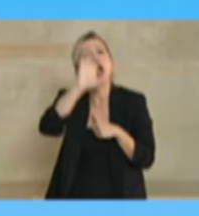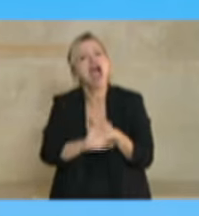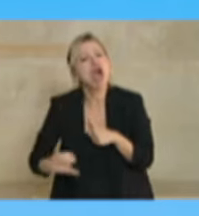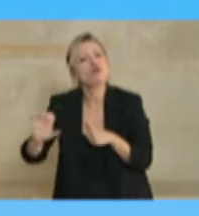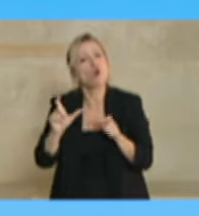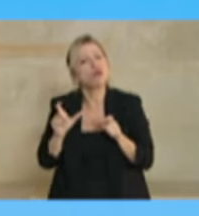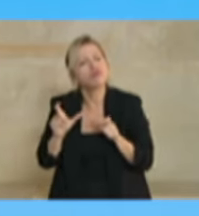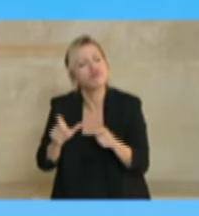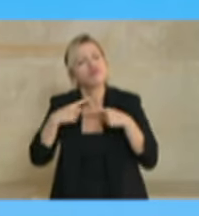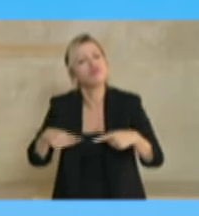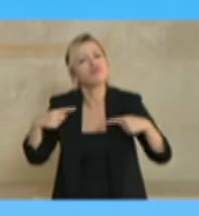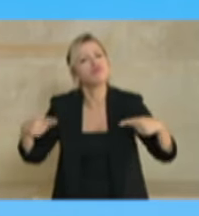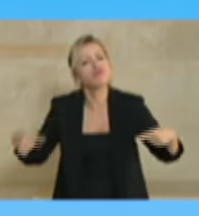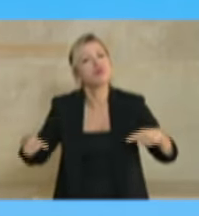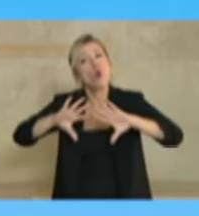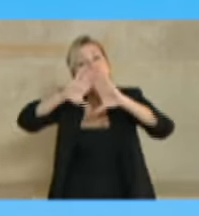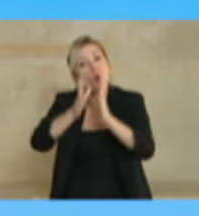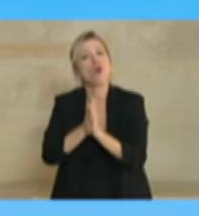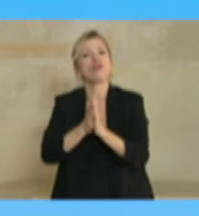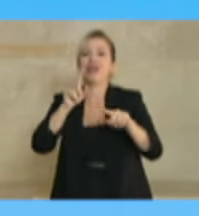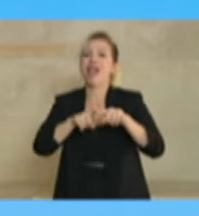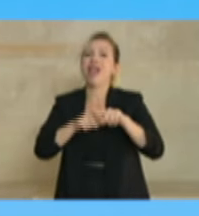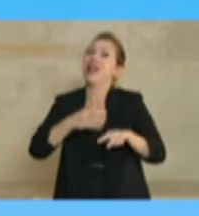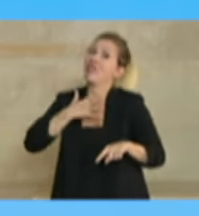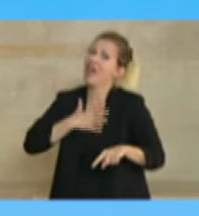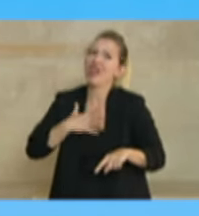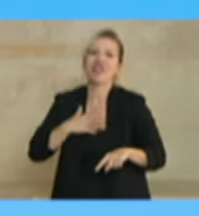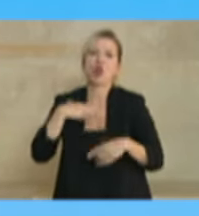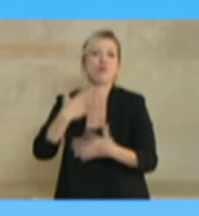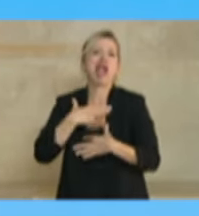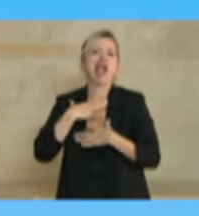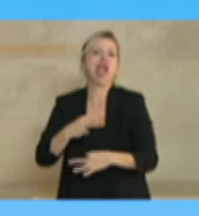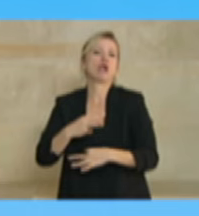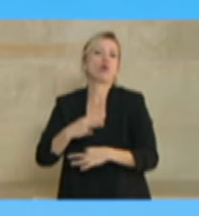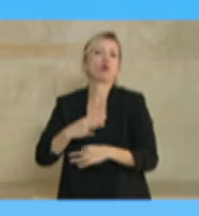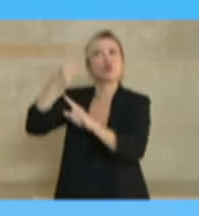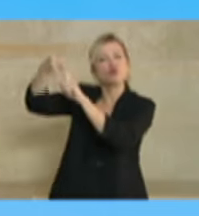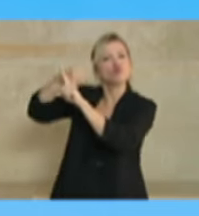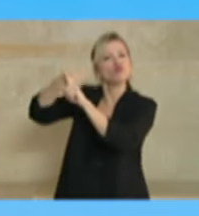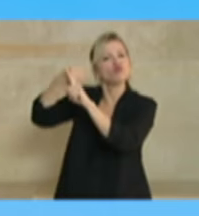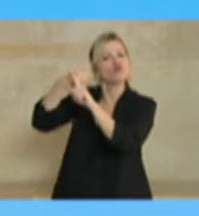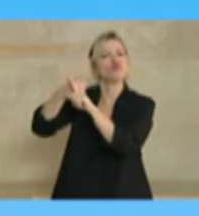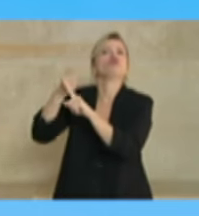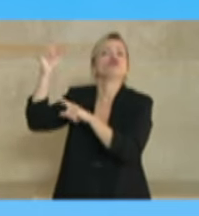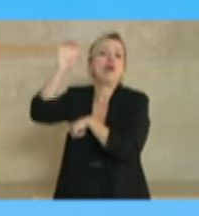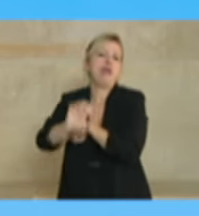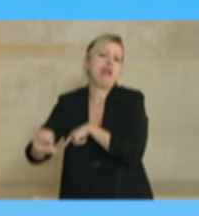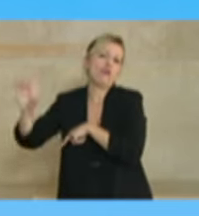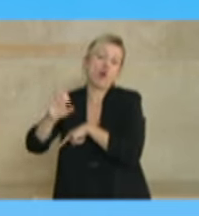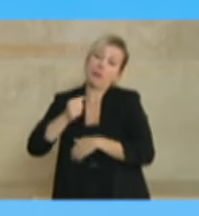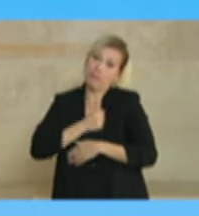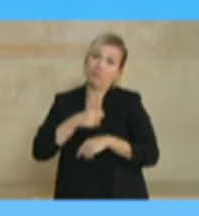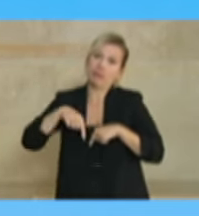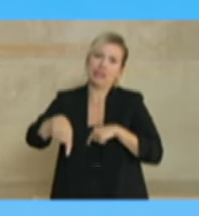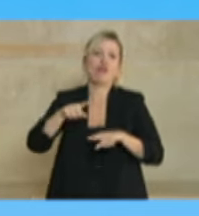Για όλα αυτά λοιπόν η Ελλάδα θέλει μια ισχυρή εκπροσώπηση στις Βρυξέλλες και στο Στρασβούργο και πιστεύω ότι με την ψήφο των